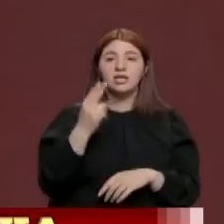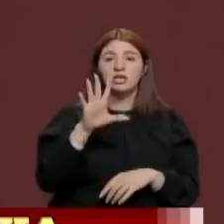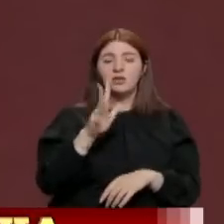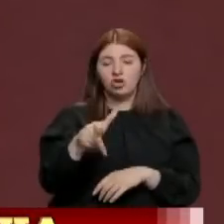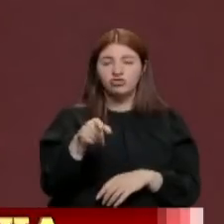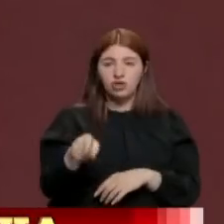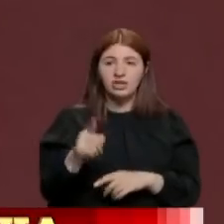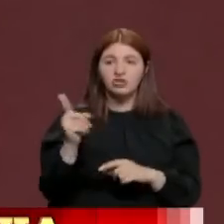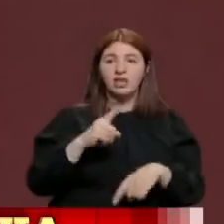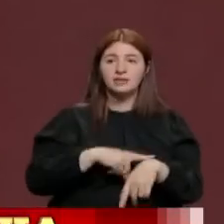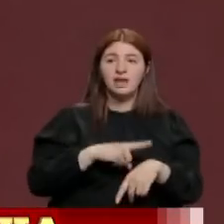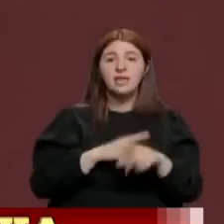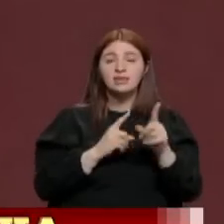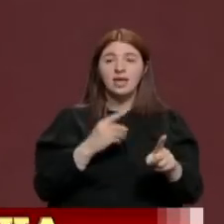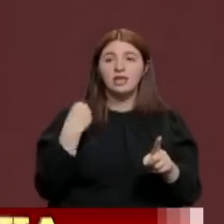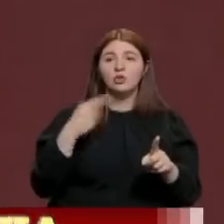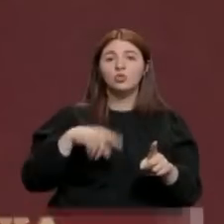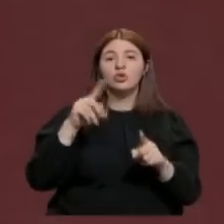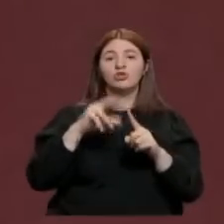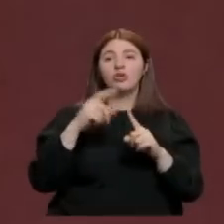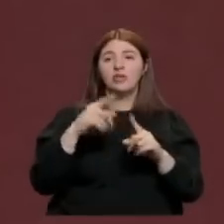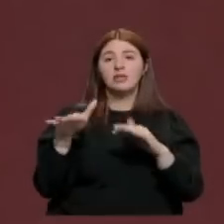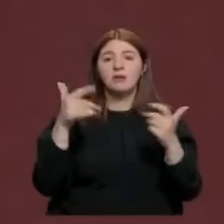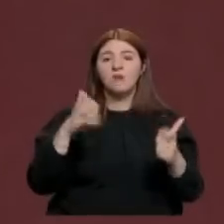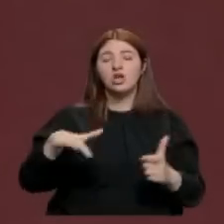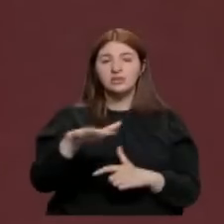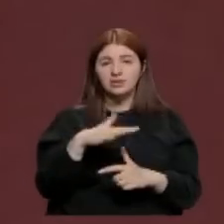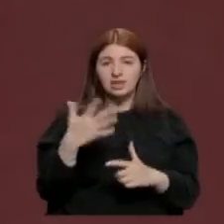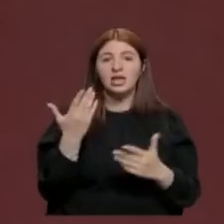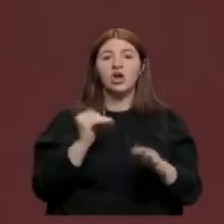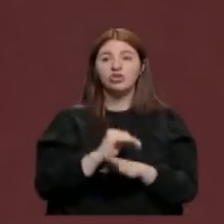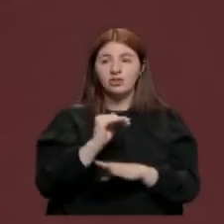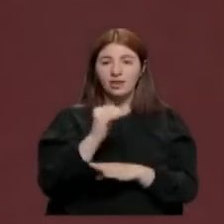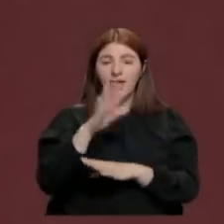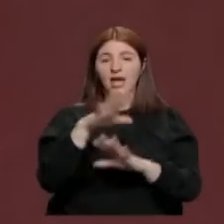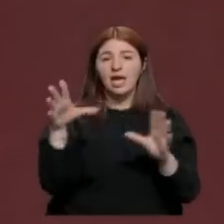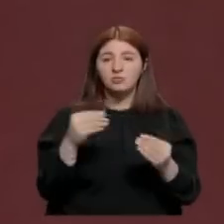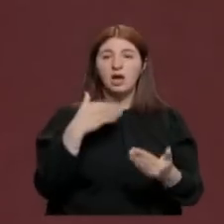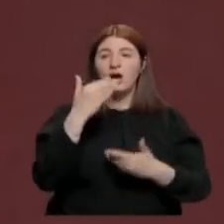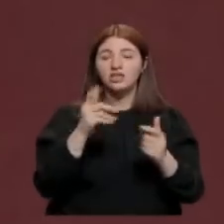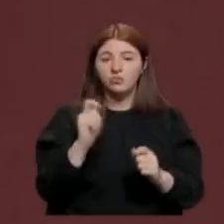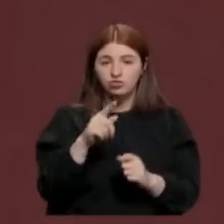7.45'i gösterdiğinde Çalar Saat'te yeni günün notlarını, deprem bölgesinde yaşananlar hepsini aktaracağız sizlere.